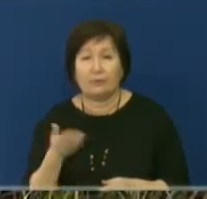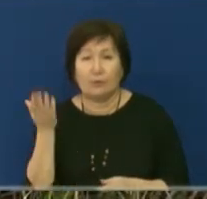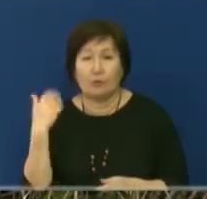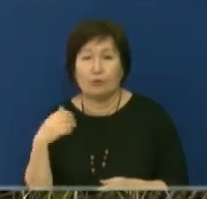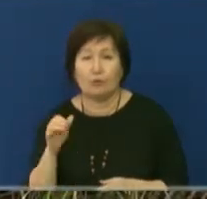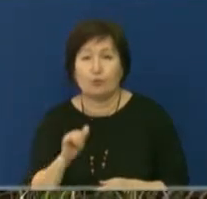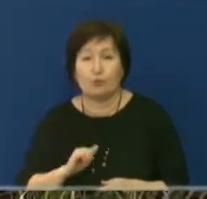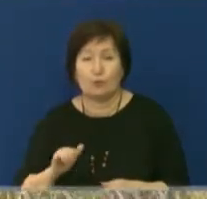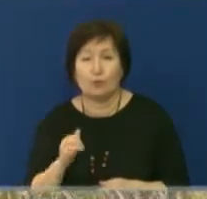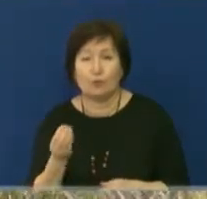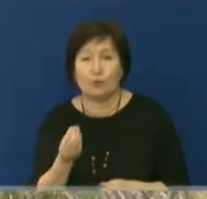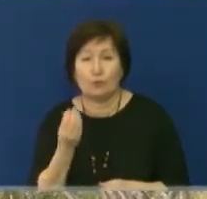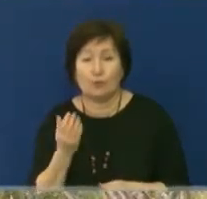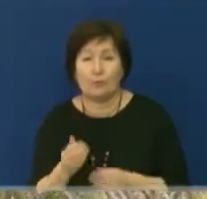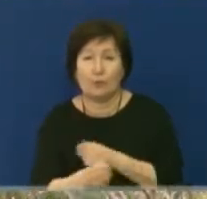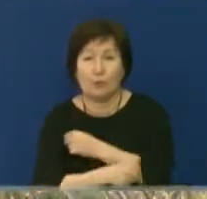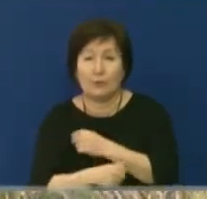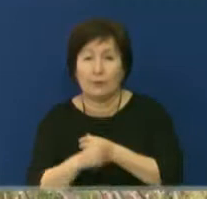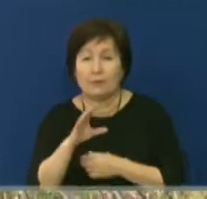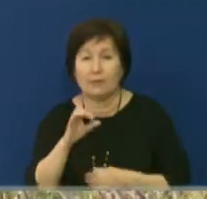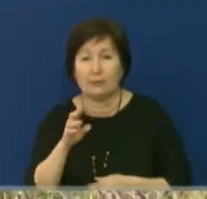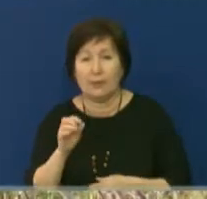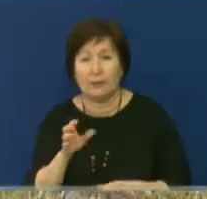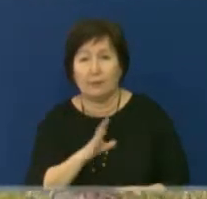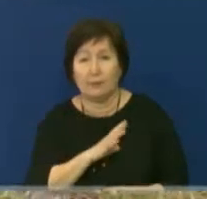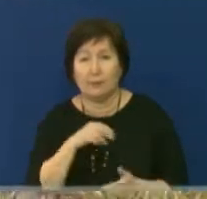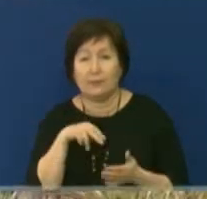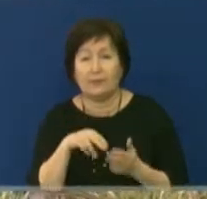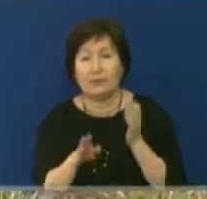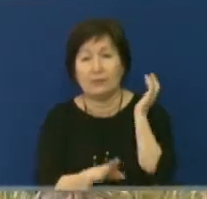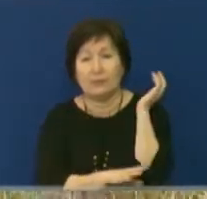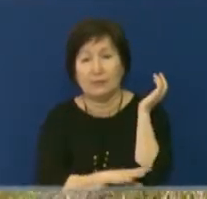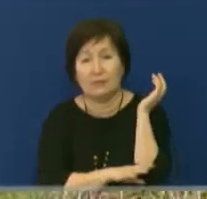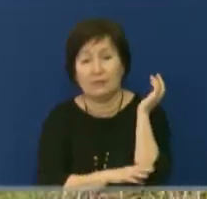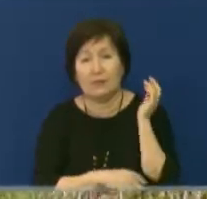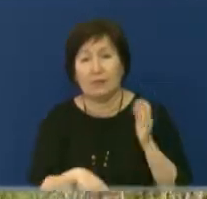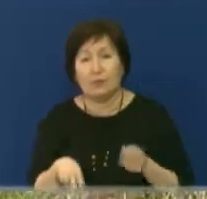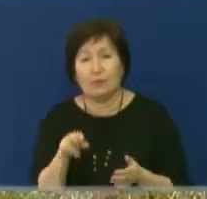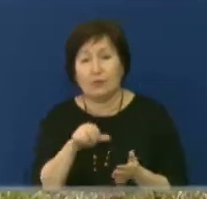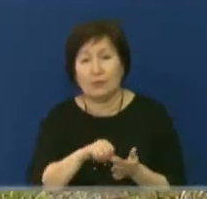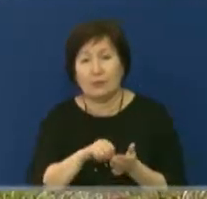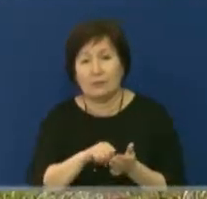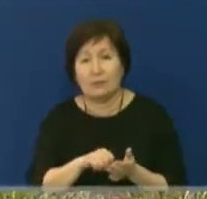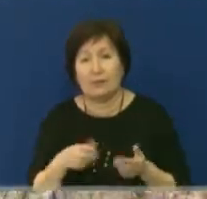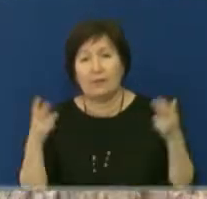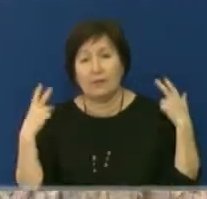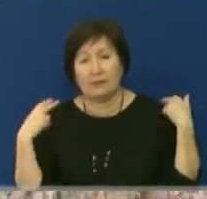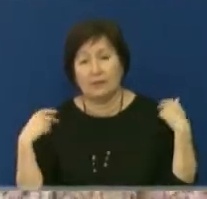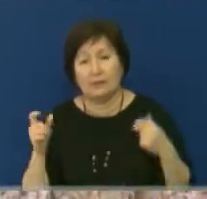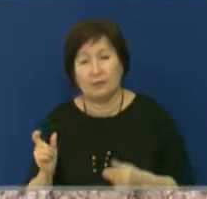городе также были высажены молодые саженцы. В мероприятии приняли участие представители подрядной организации военнослужащие войсковой